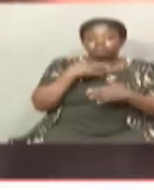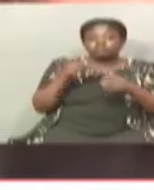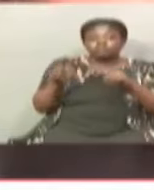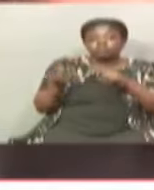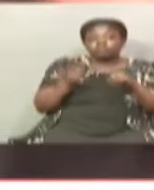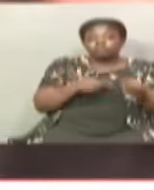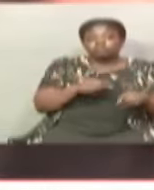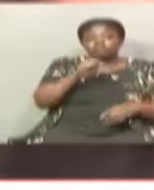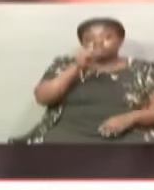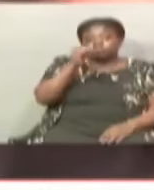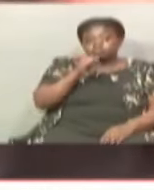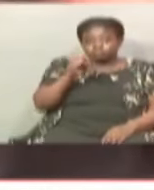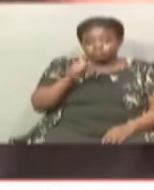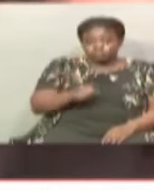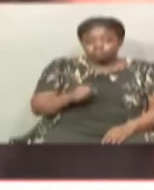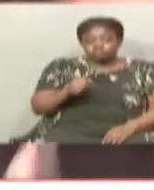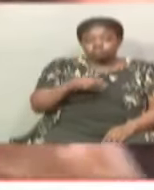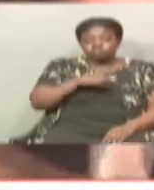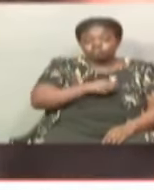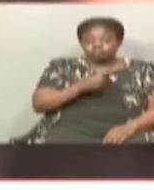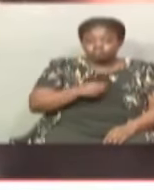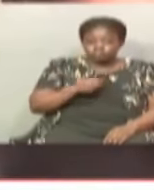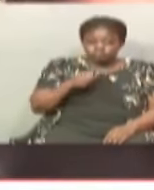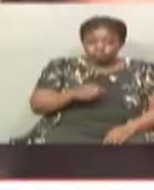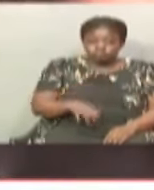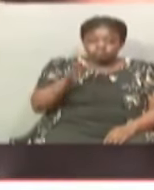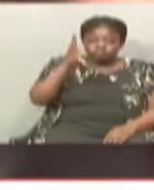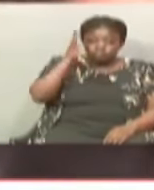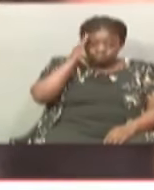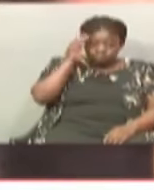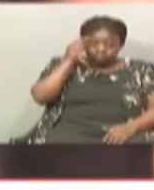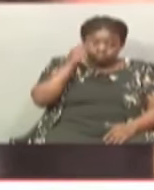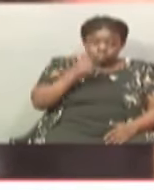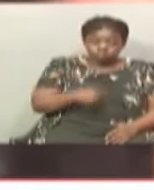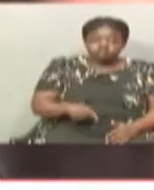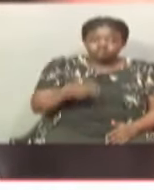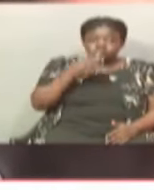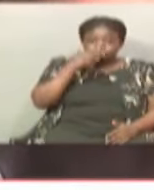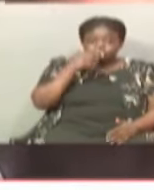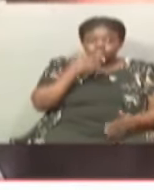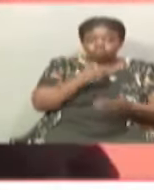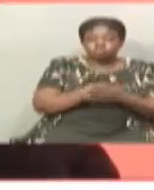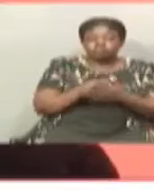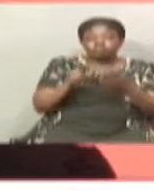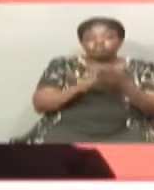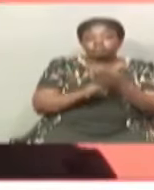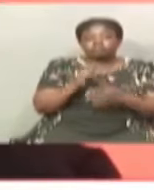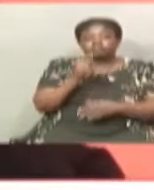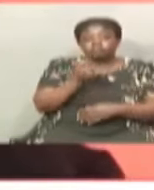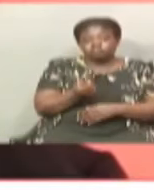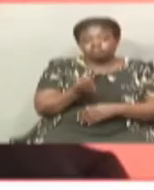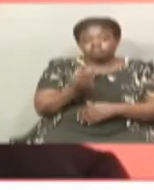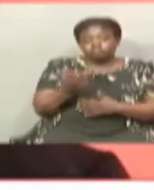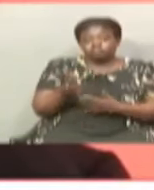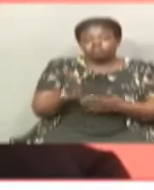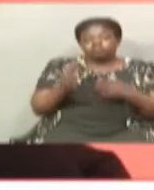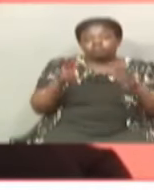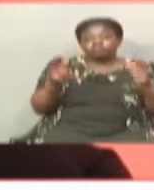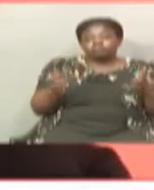eyo eya jjajja, eya maama, tumanye nnunda ki ey'omulembe ate nga tukozesa kitono. Engeri